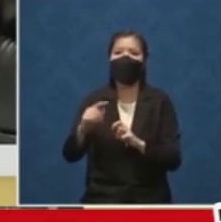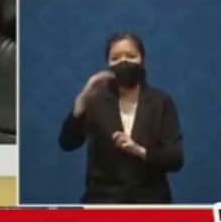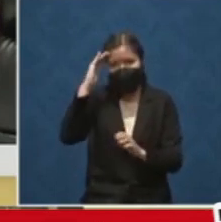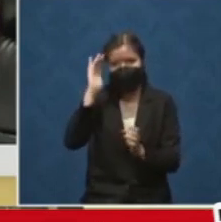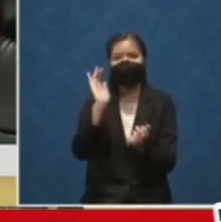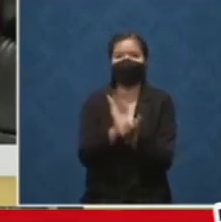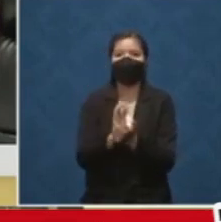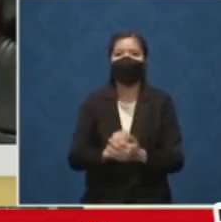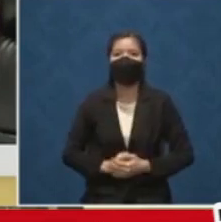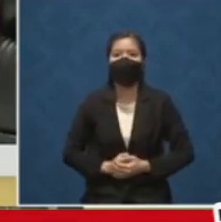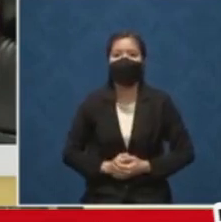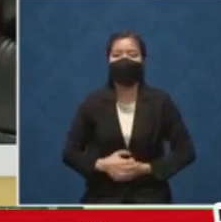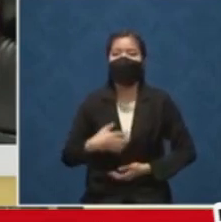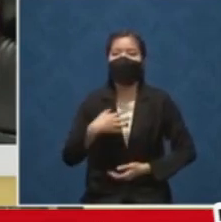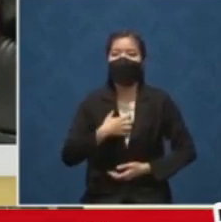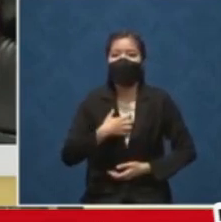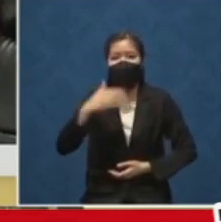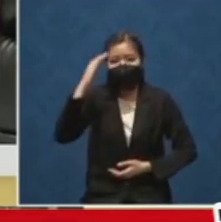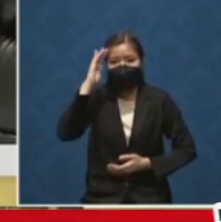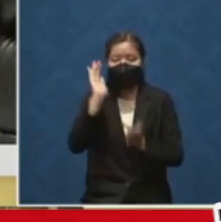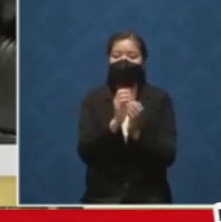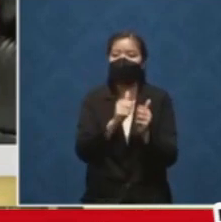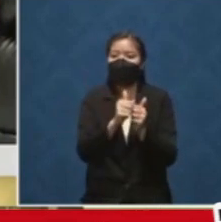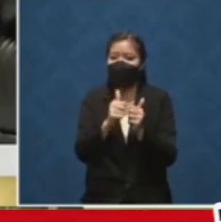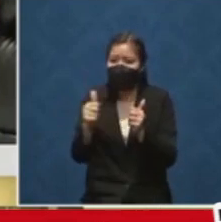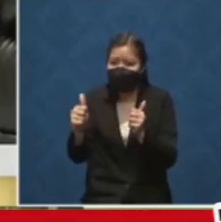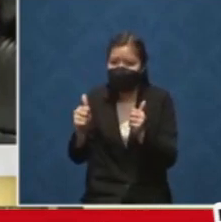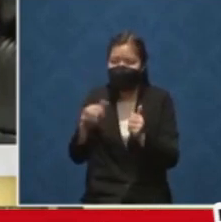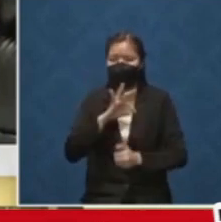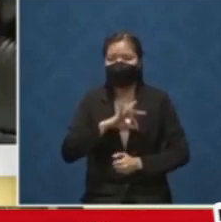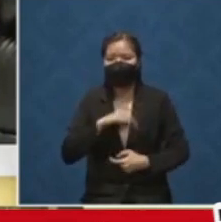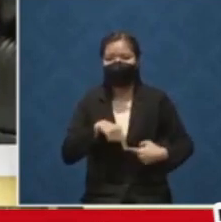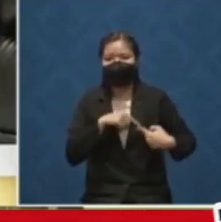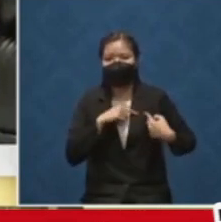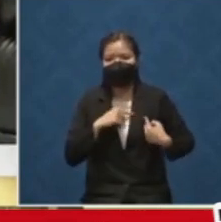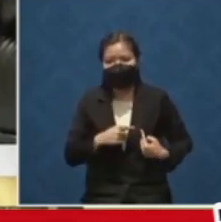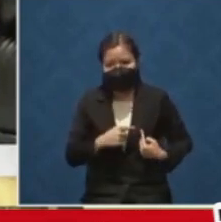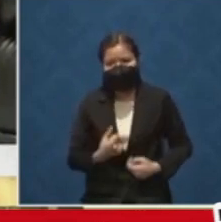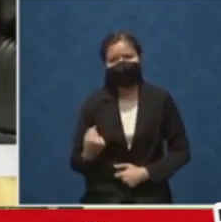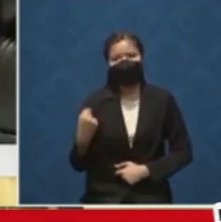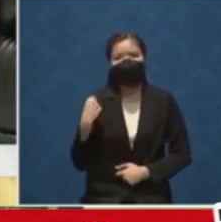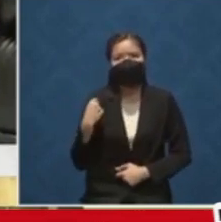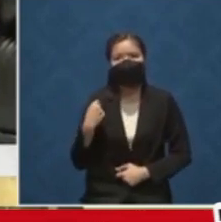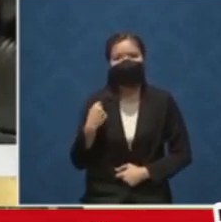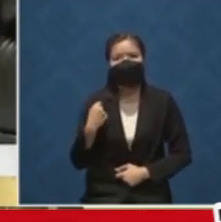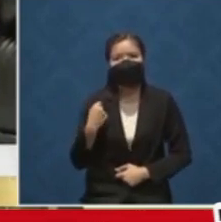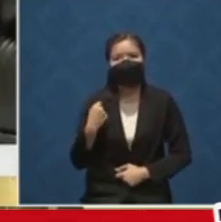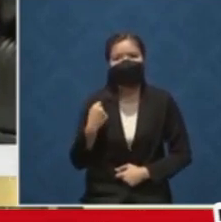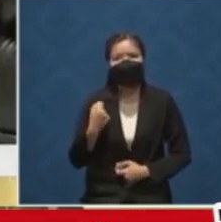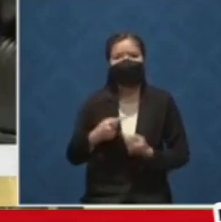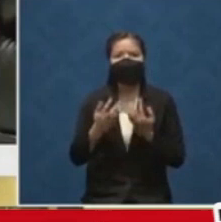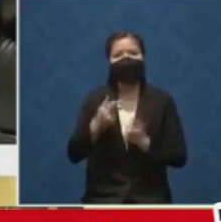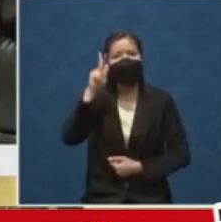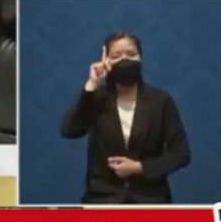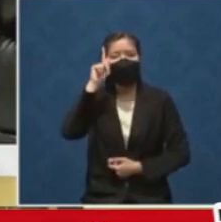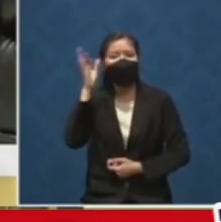ที่ดีๆที่เขาทำงานเี่ยมีกำลงใจมีเรื่องที่สำคญสำคญทำแลวไปทำยิงวันน